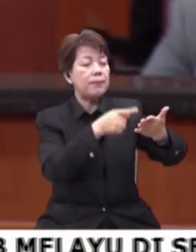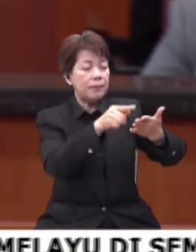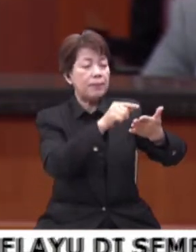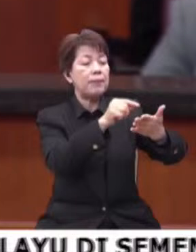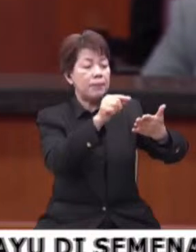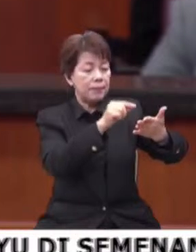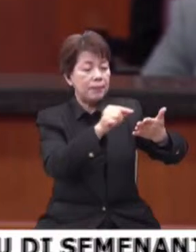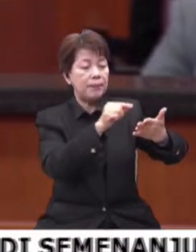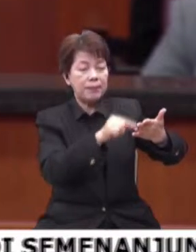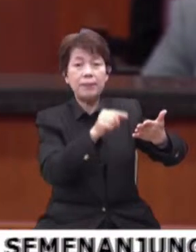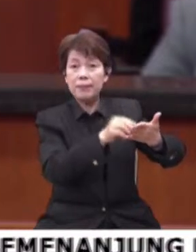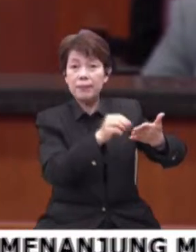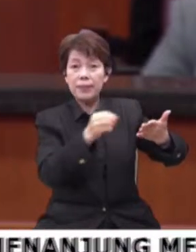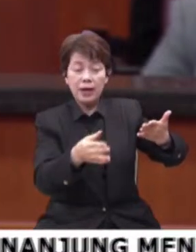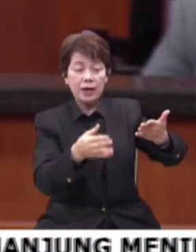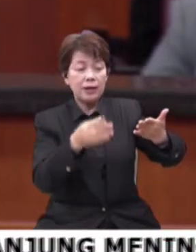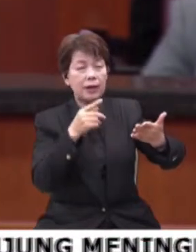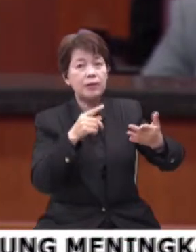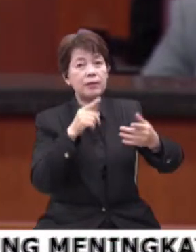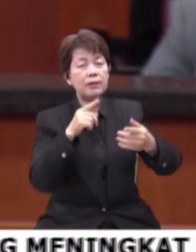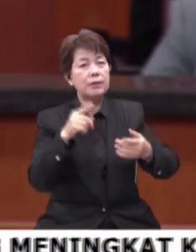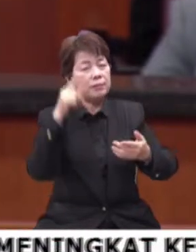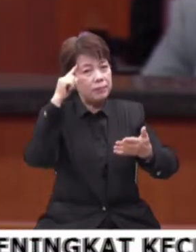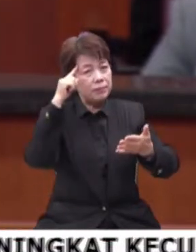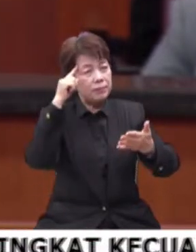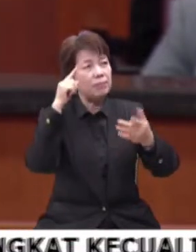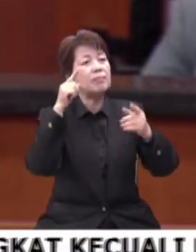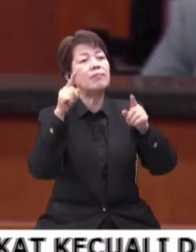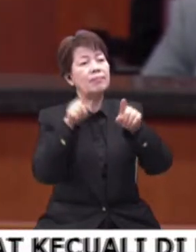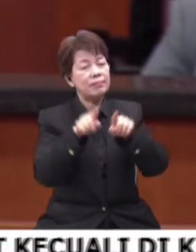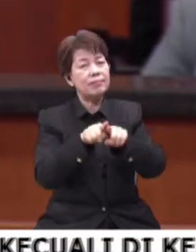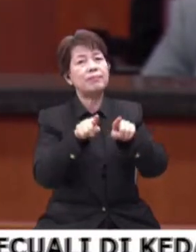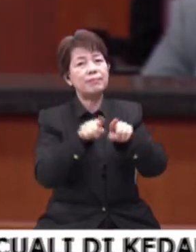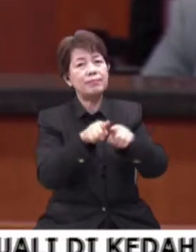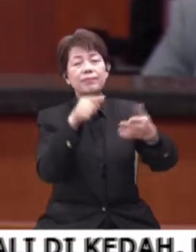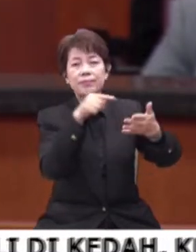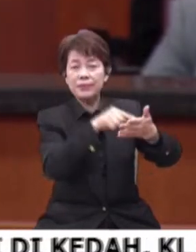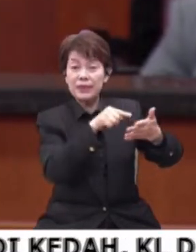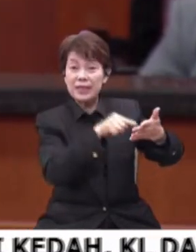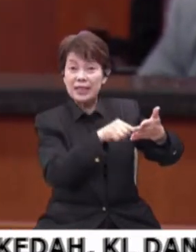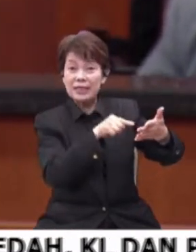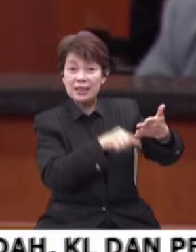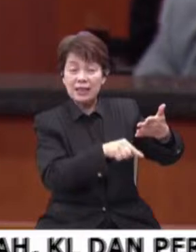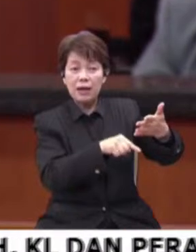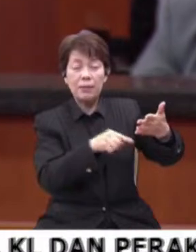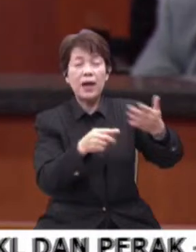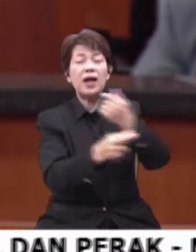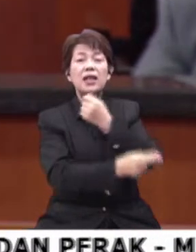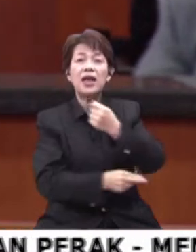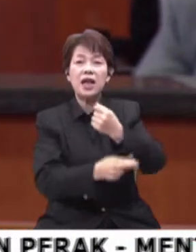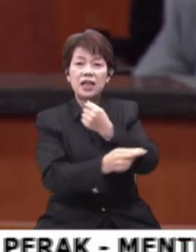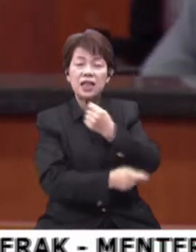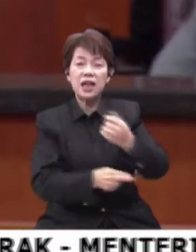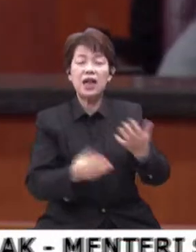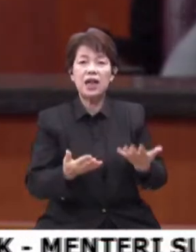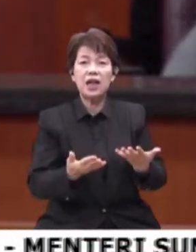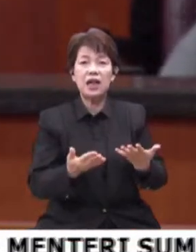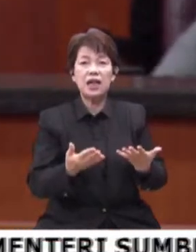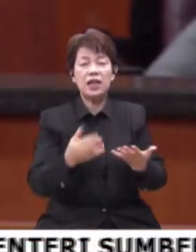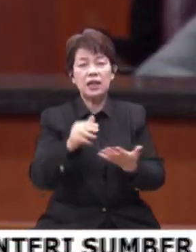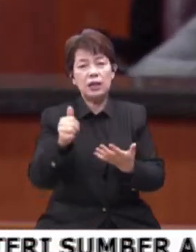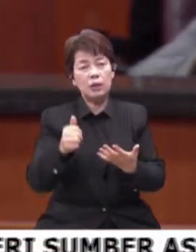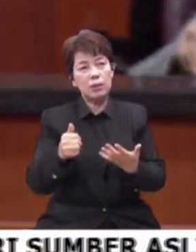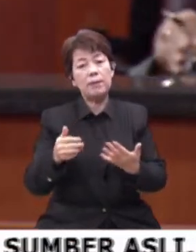yang perjanjian diantara negara-negara tersebut termasuk penis